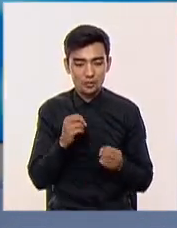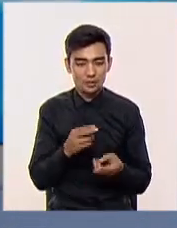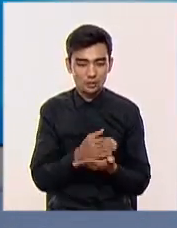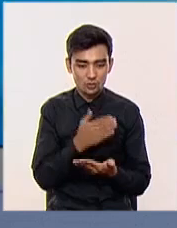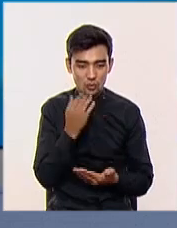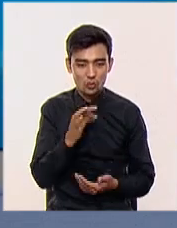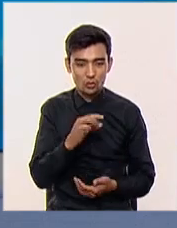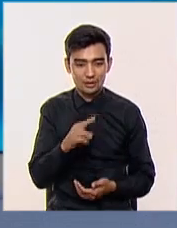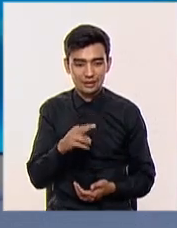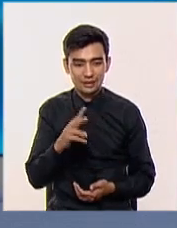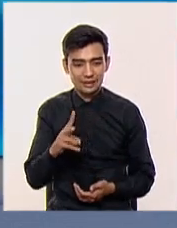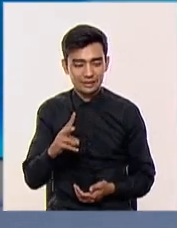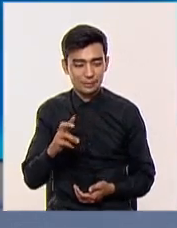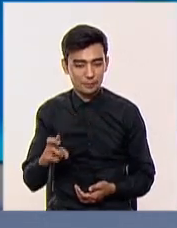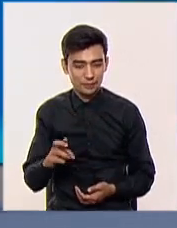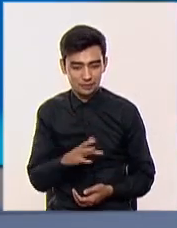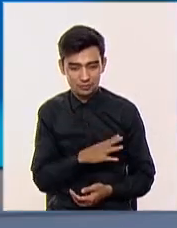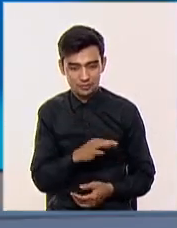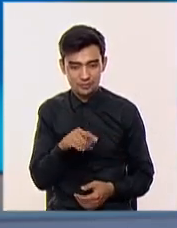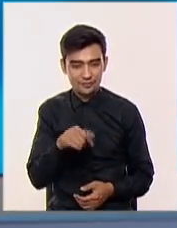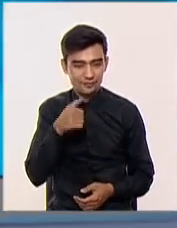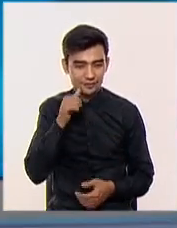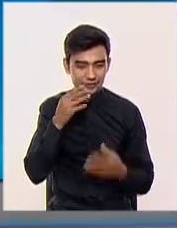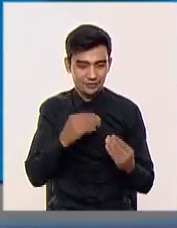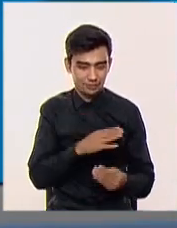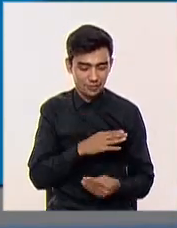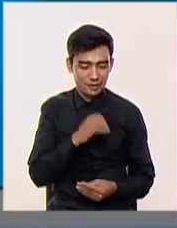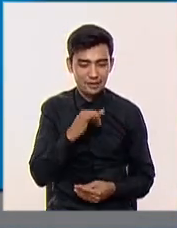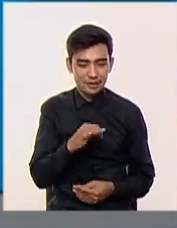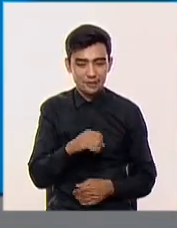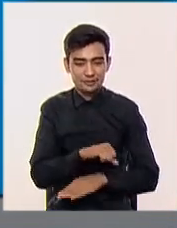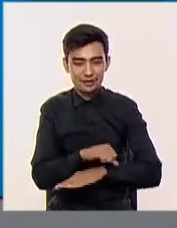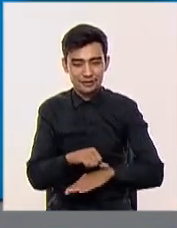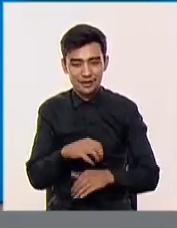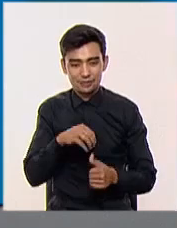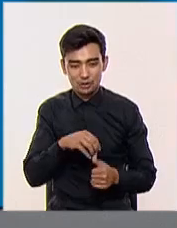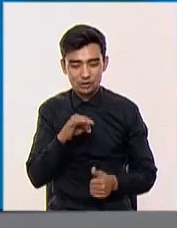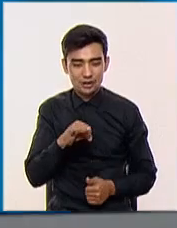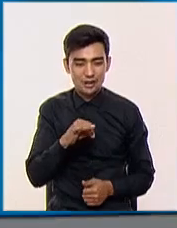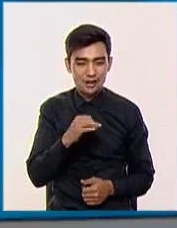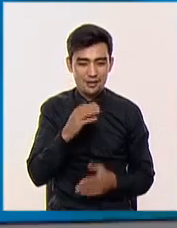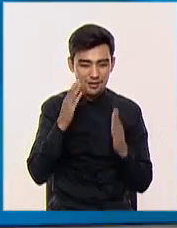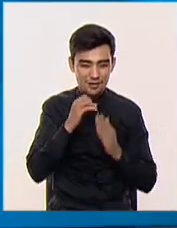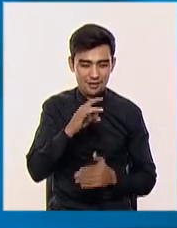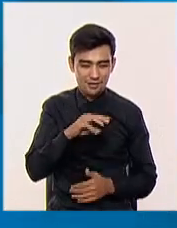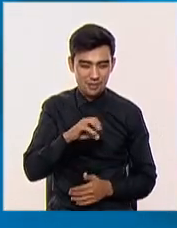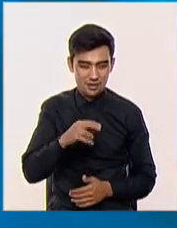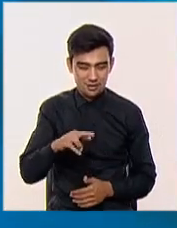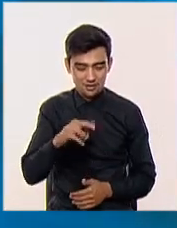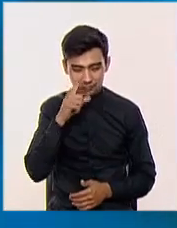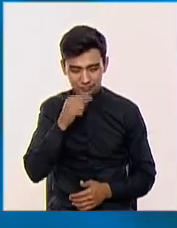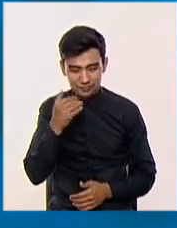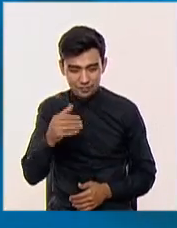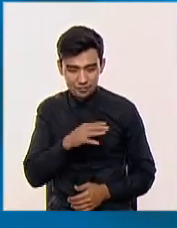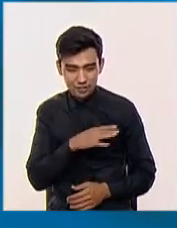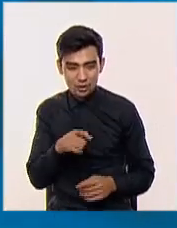безопасности ОДКБ, которое состоялось накануне. Граница между Азербайджаном и Арменией не делимитирована, поэтому говорить